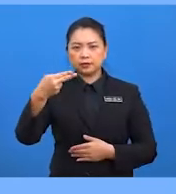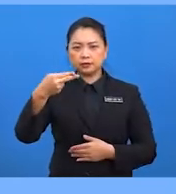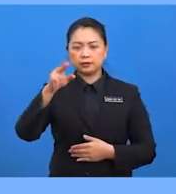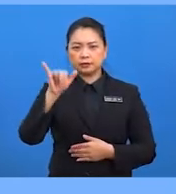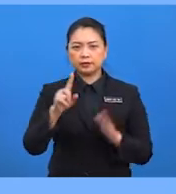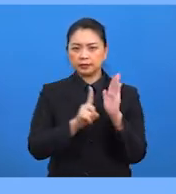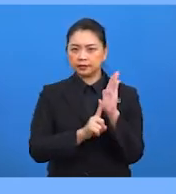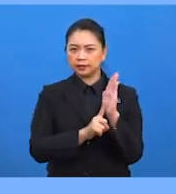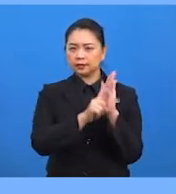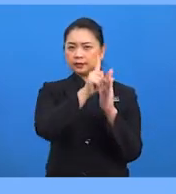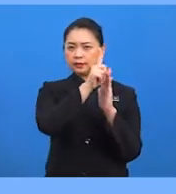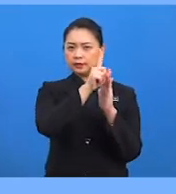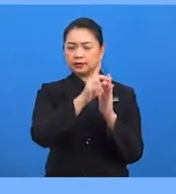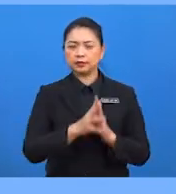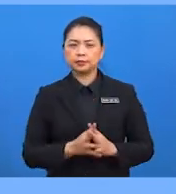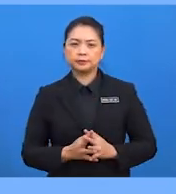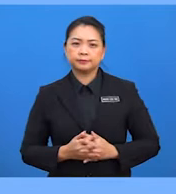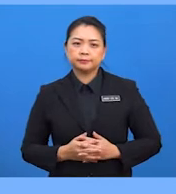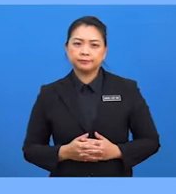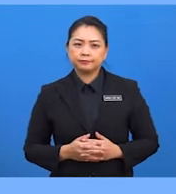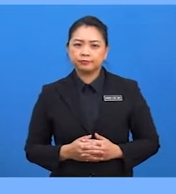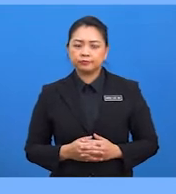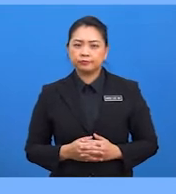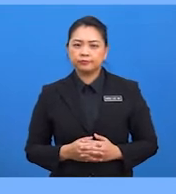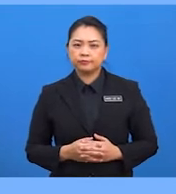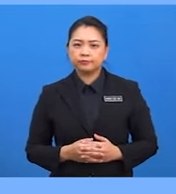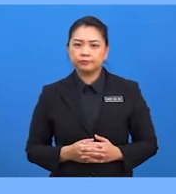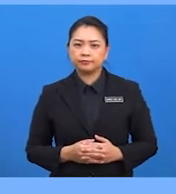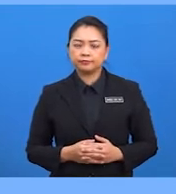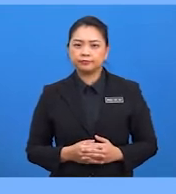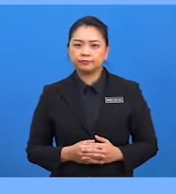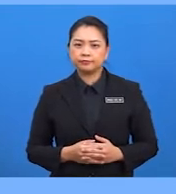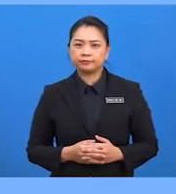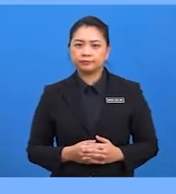kepekatan ion hidrogen yang tinggi.